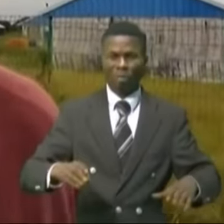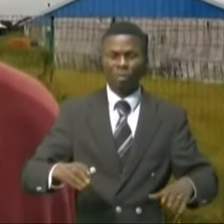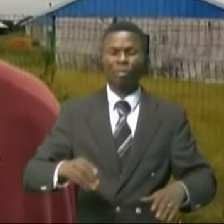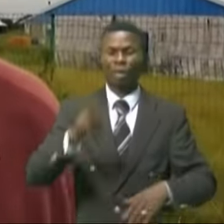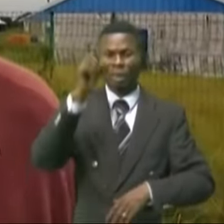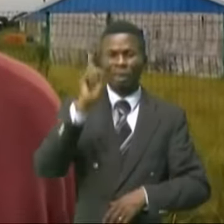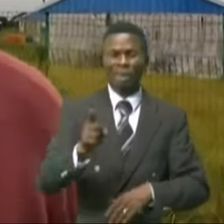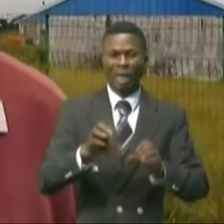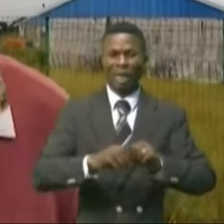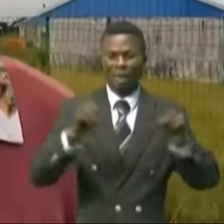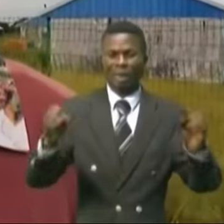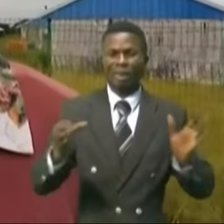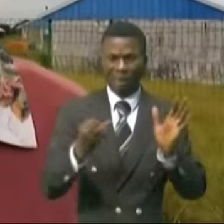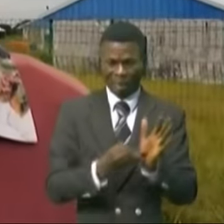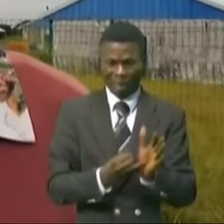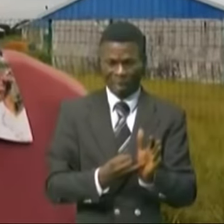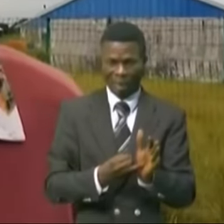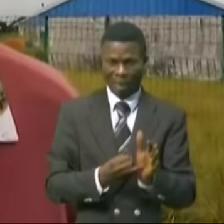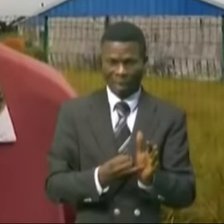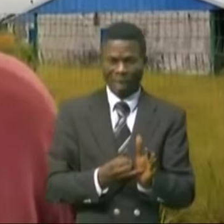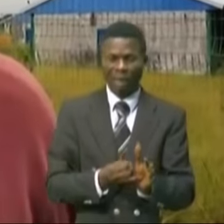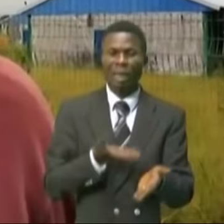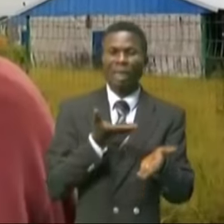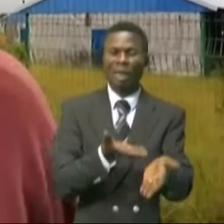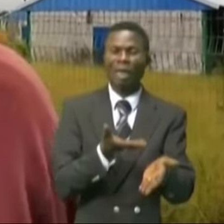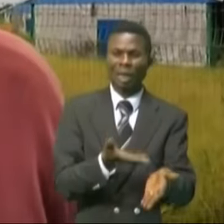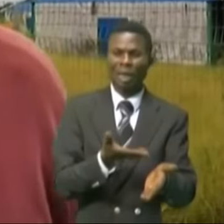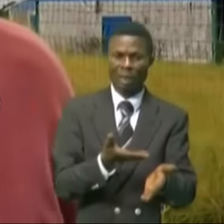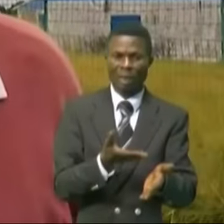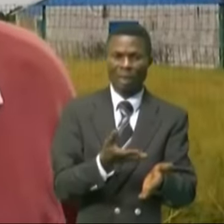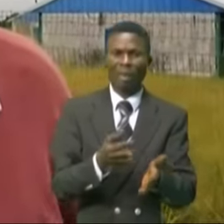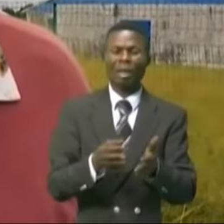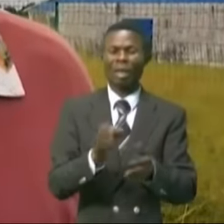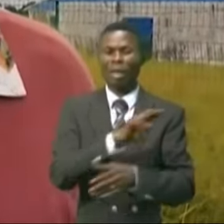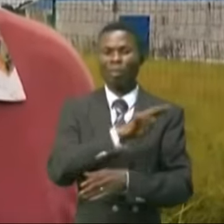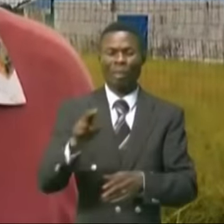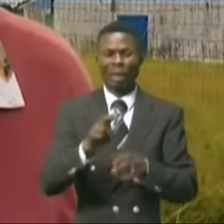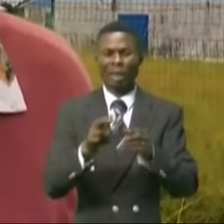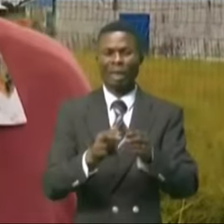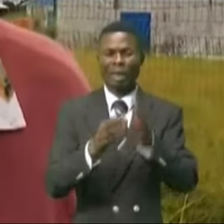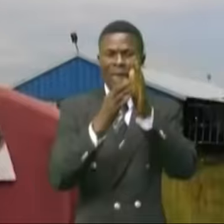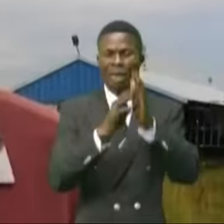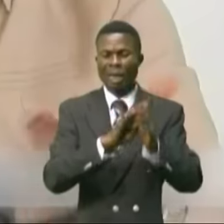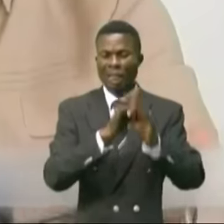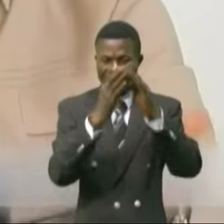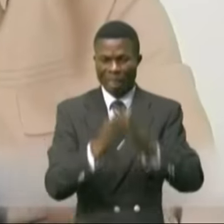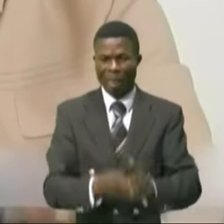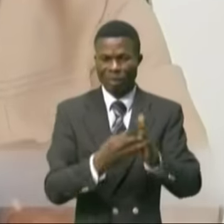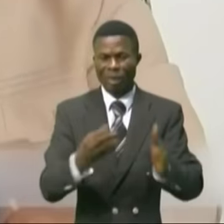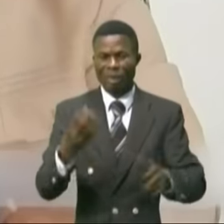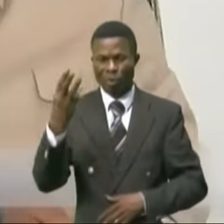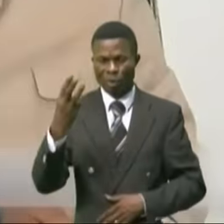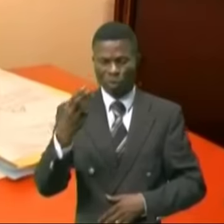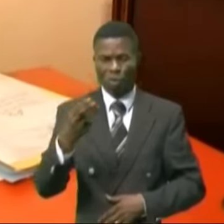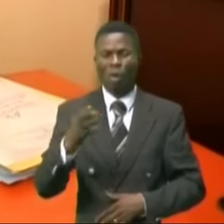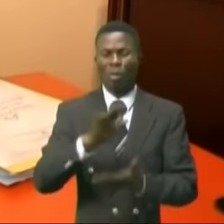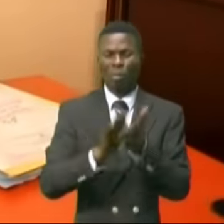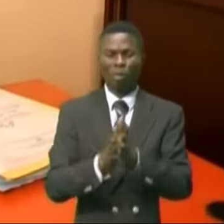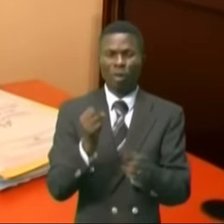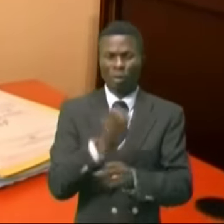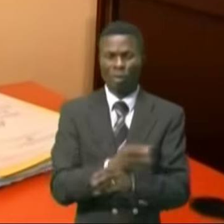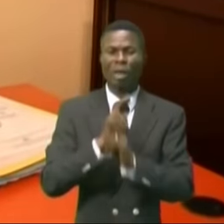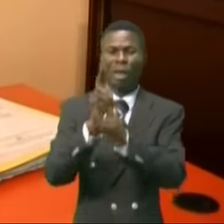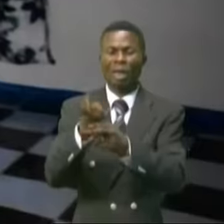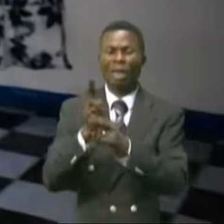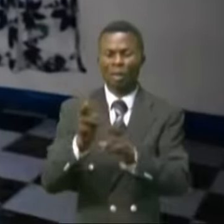plaît. Et l'ordonnance est venue en 73 pour officialisé. Pour les chargés de mission, les rapports